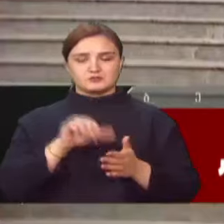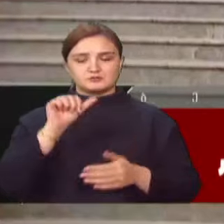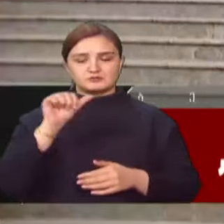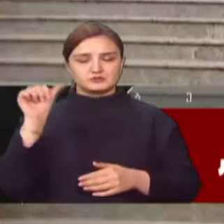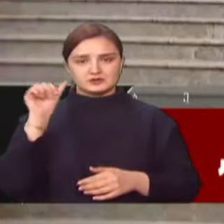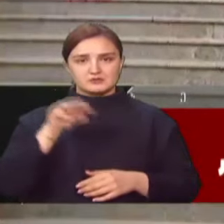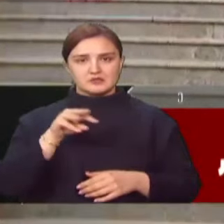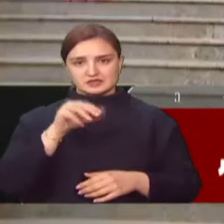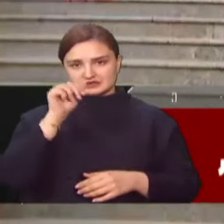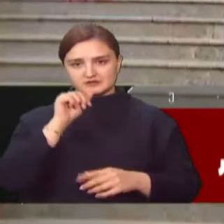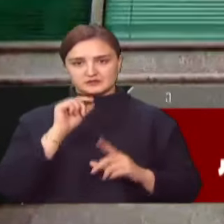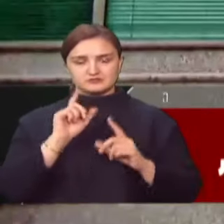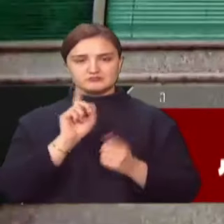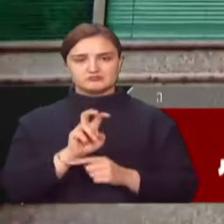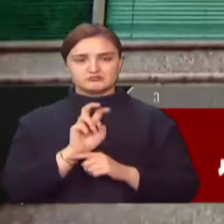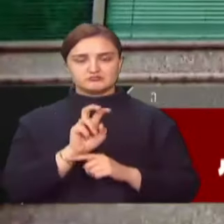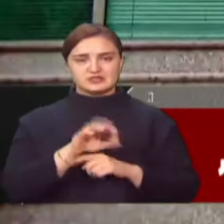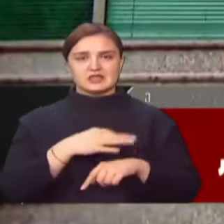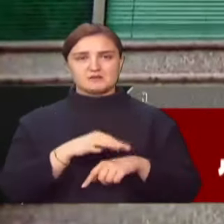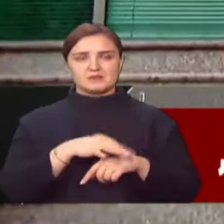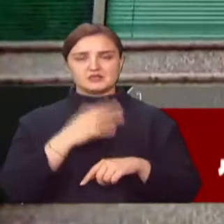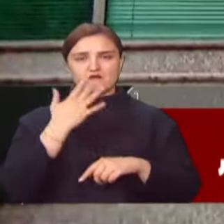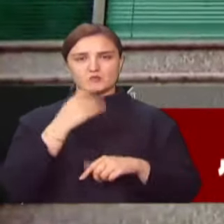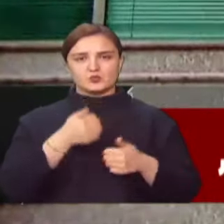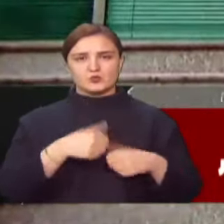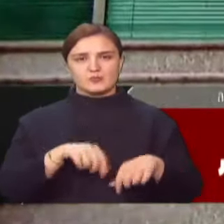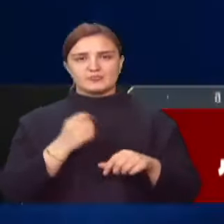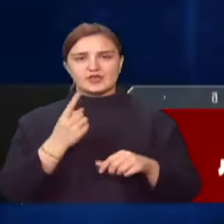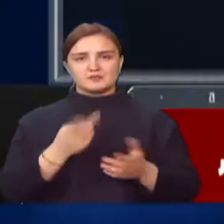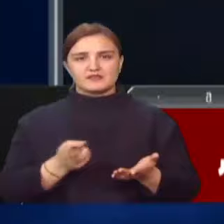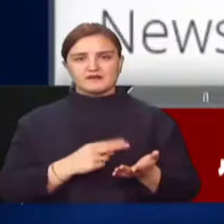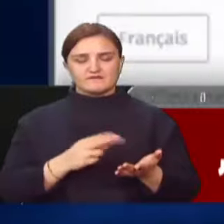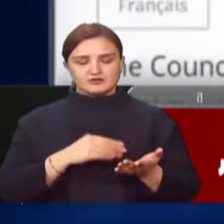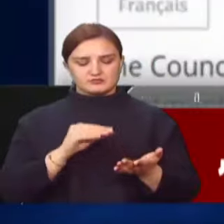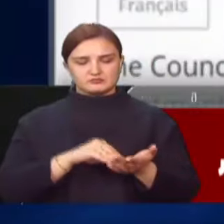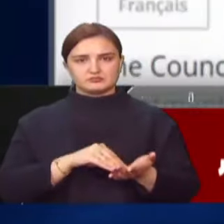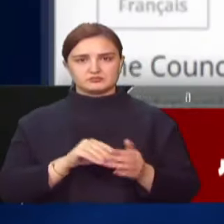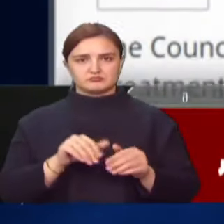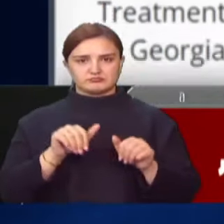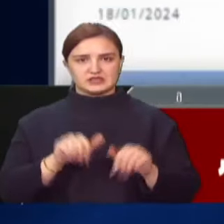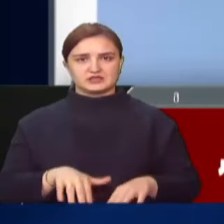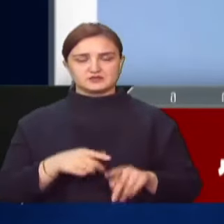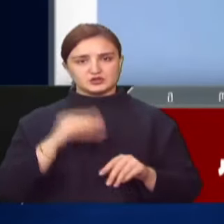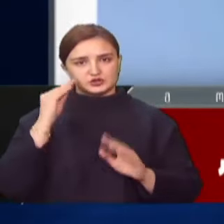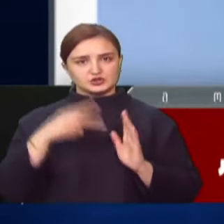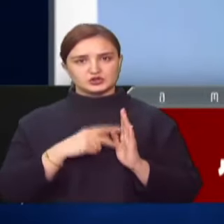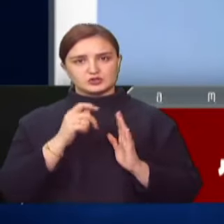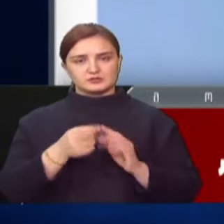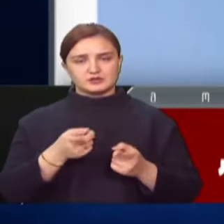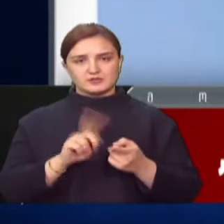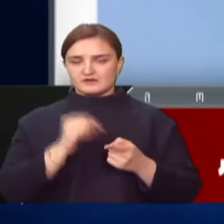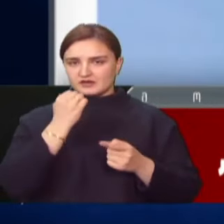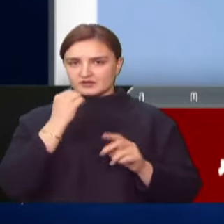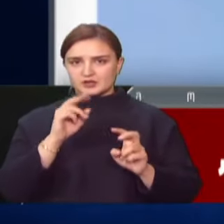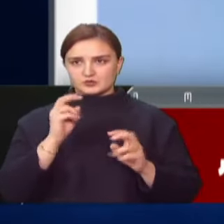რამდენიმე დღიანი ვიზიტი წამების პრევენციის ევროპულმა კომიტეტმა 11 გვერდიან დასკვნაში აღწერა ამ შეფასების ძირითადი ნაწილი ეხება